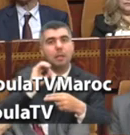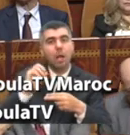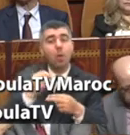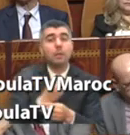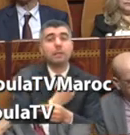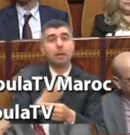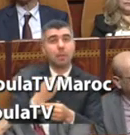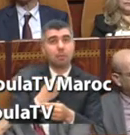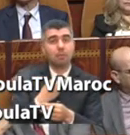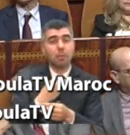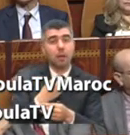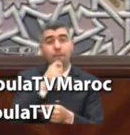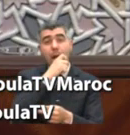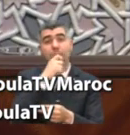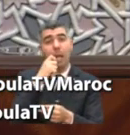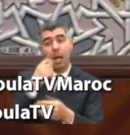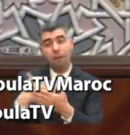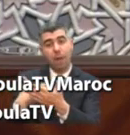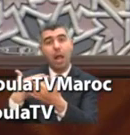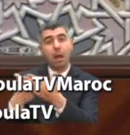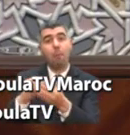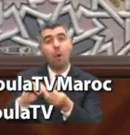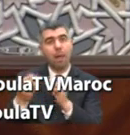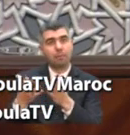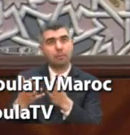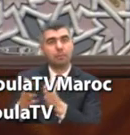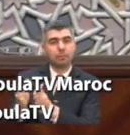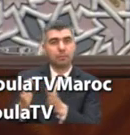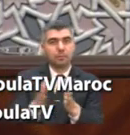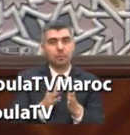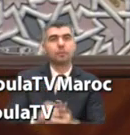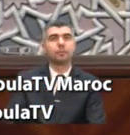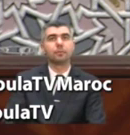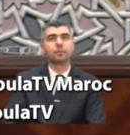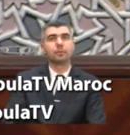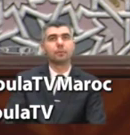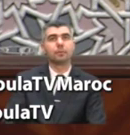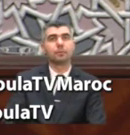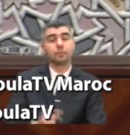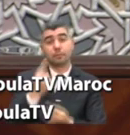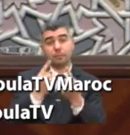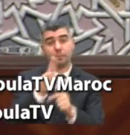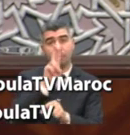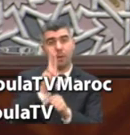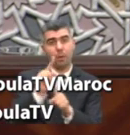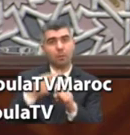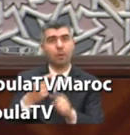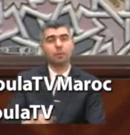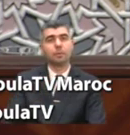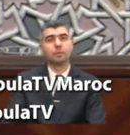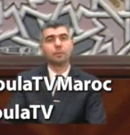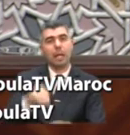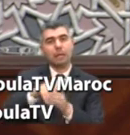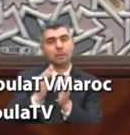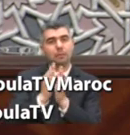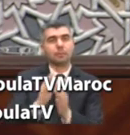وقعت كارثه في رمضان. شكرا السيده النائبه المحترمه. هل من تعقيب إضافي؟ تفضلوا السيد النائب من فريق